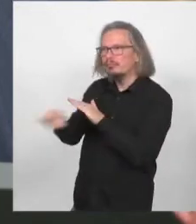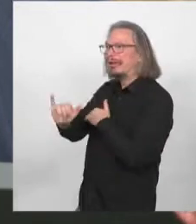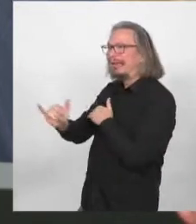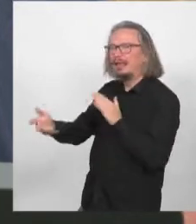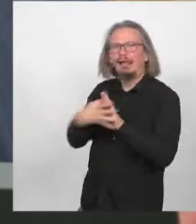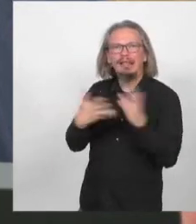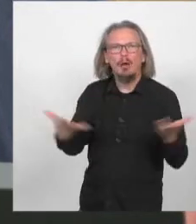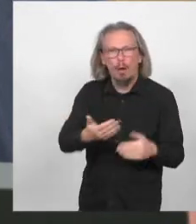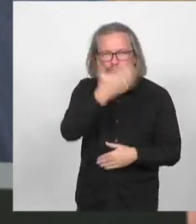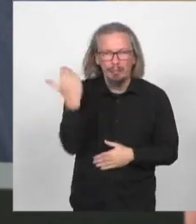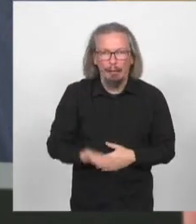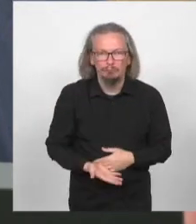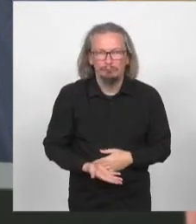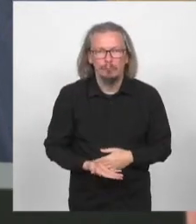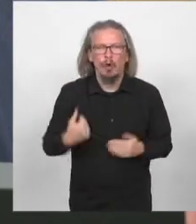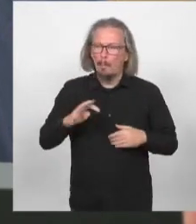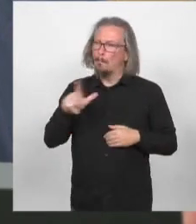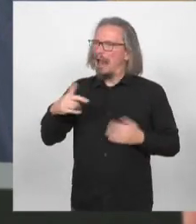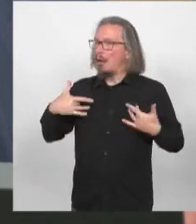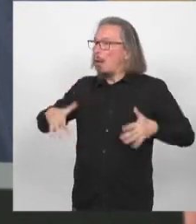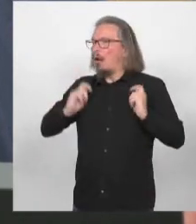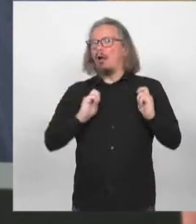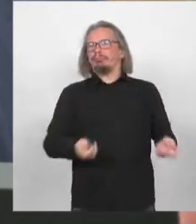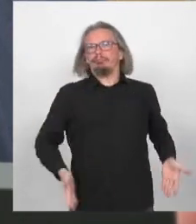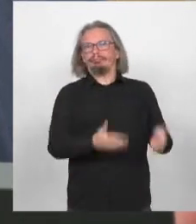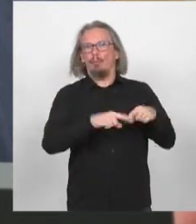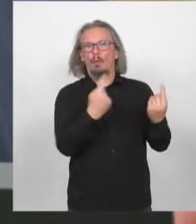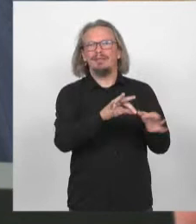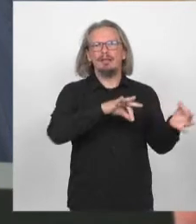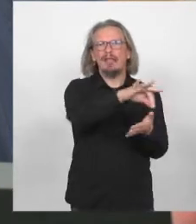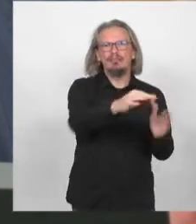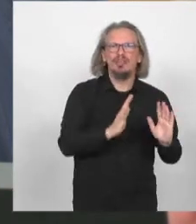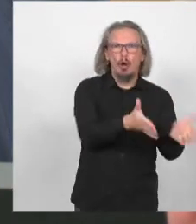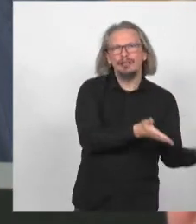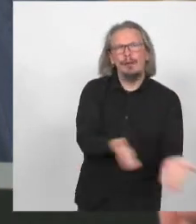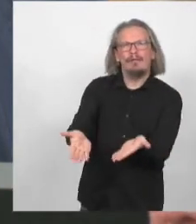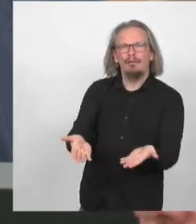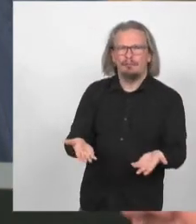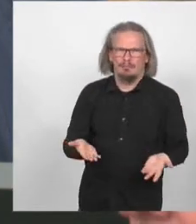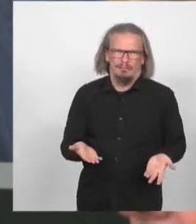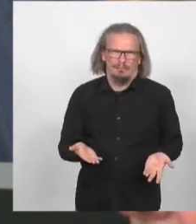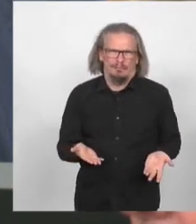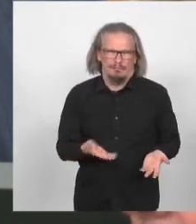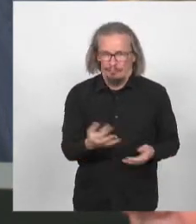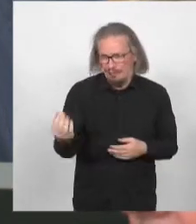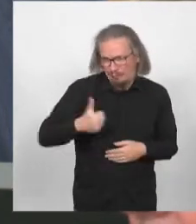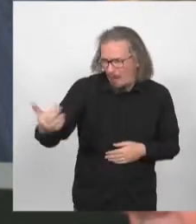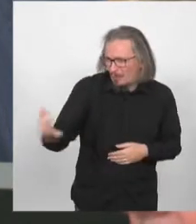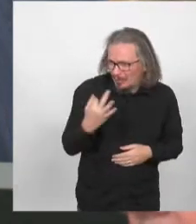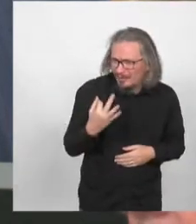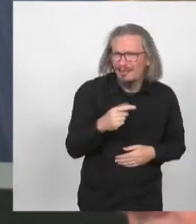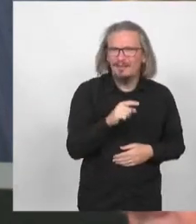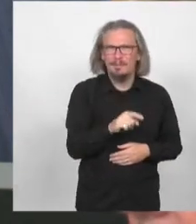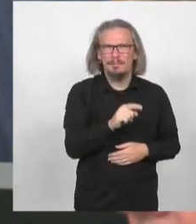pas trop finalement. On délègue, la métropole délègue ça au comité stratégique et au comité d'engagement qui, je cite, et vous venez de le dire, Monsieur